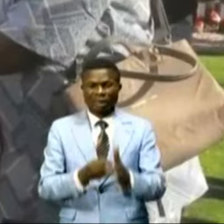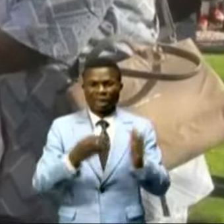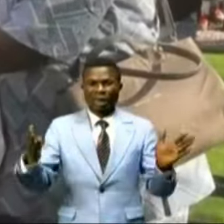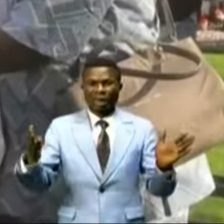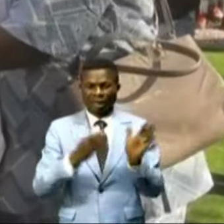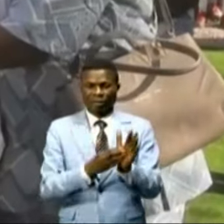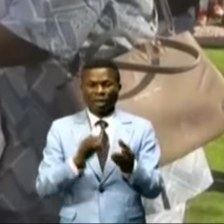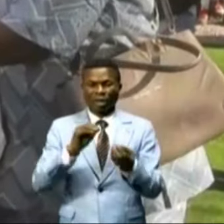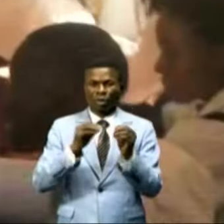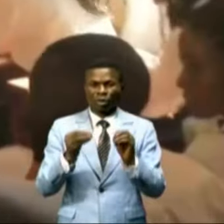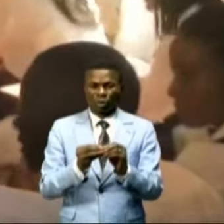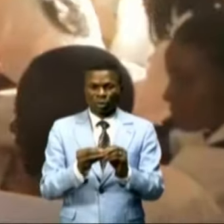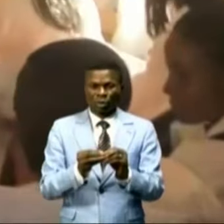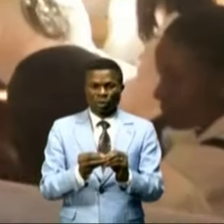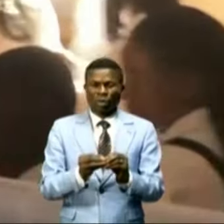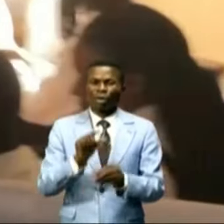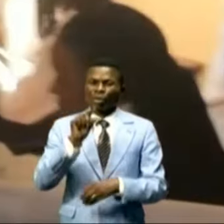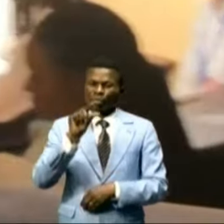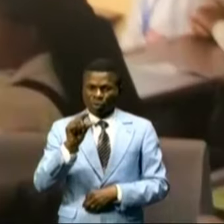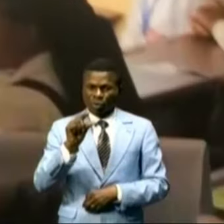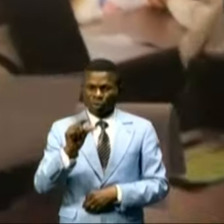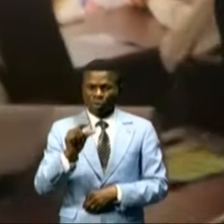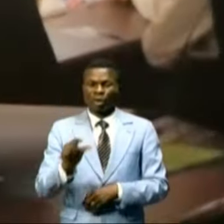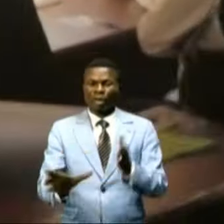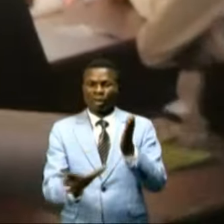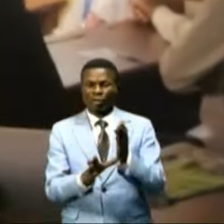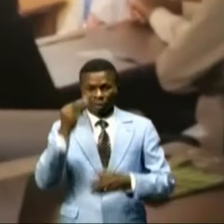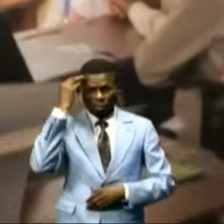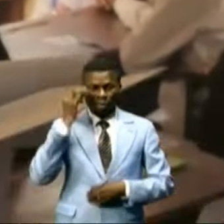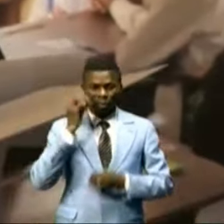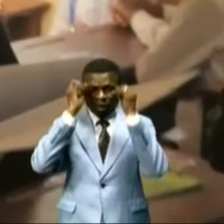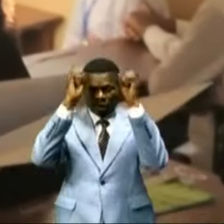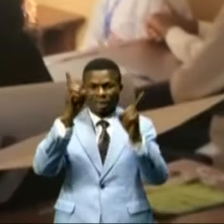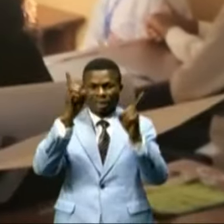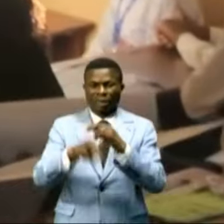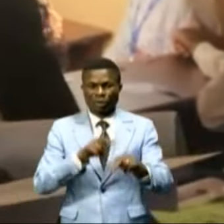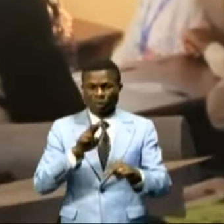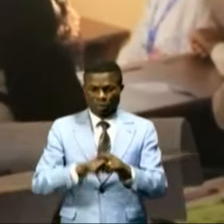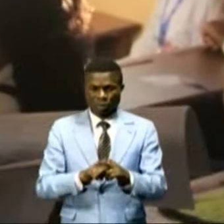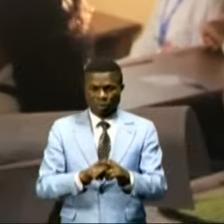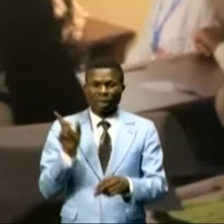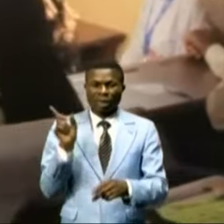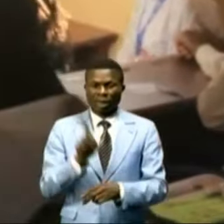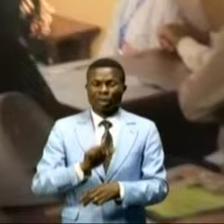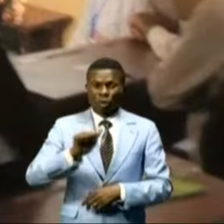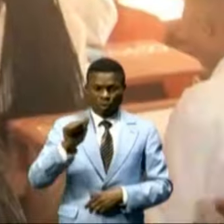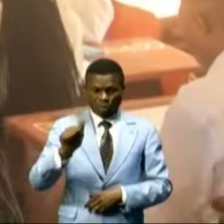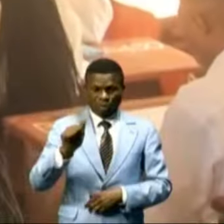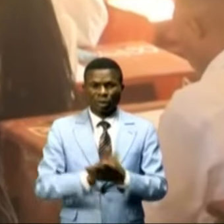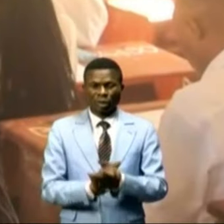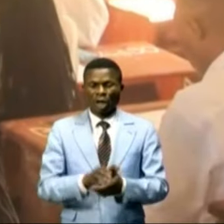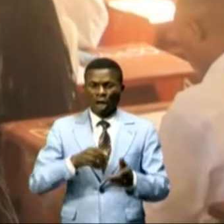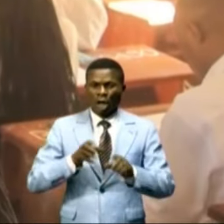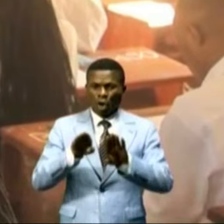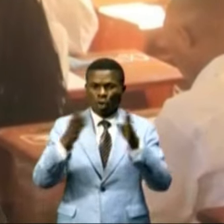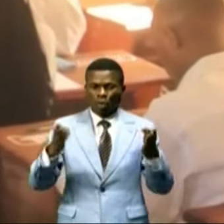taux demeurent encore faibles selon le vice-ministre de l'Éducation nationale qui est venu personnellement lancer cette